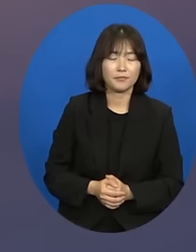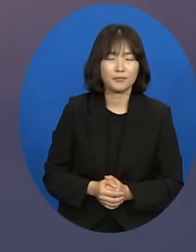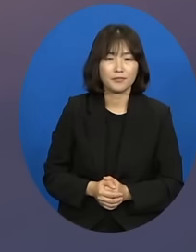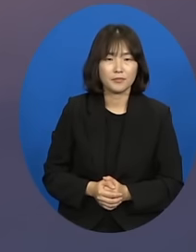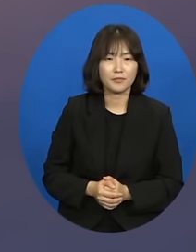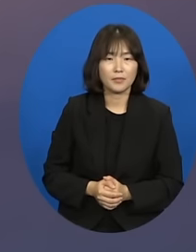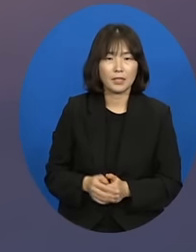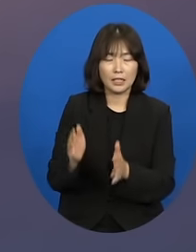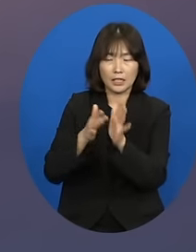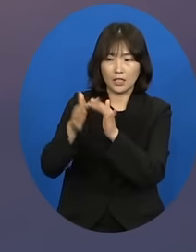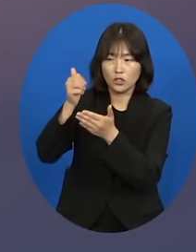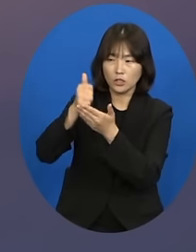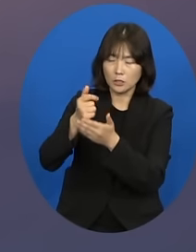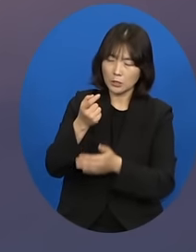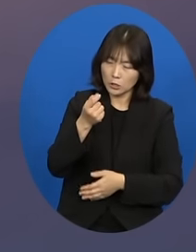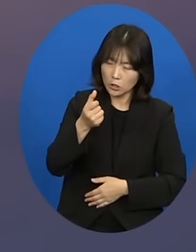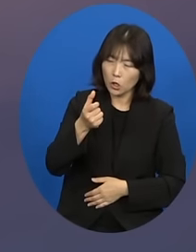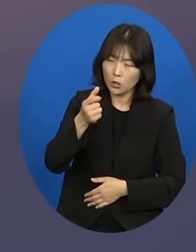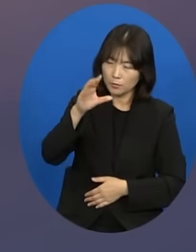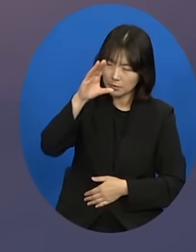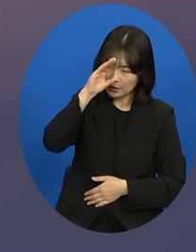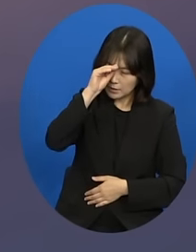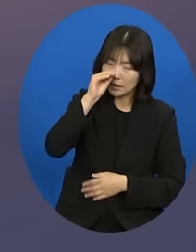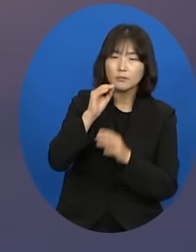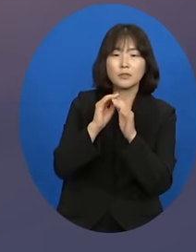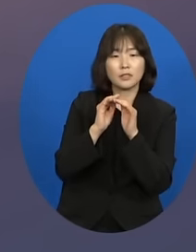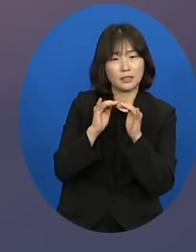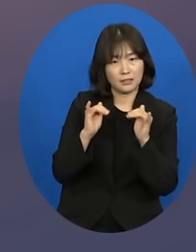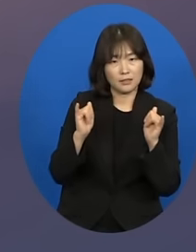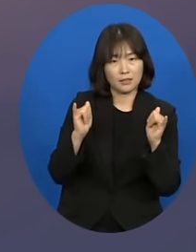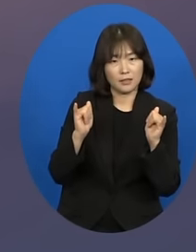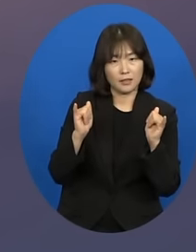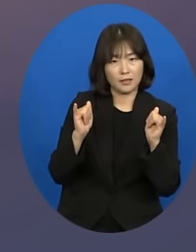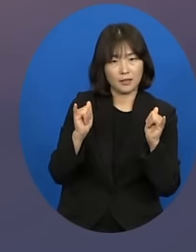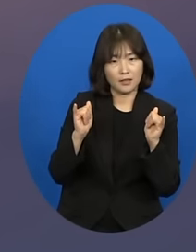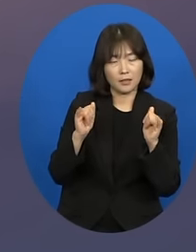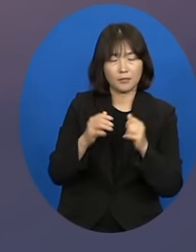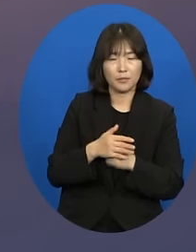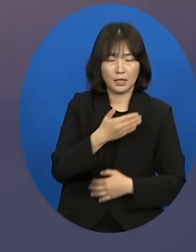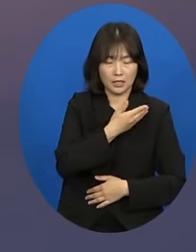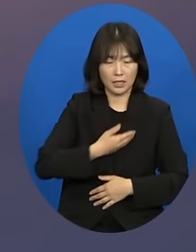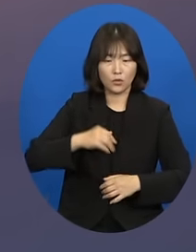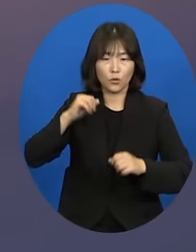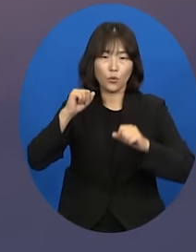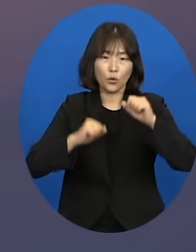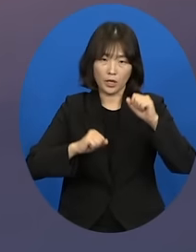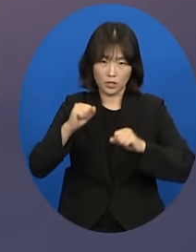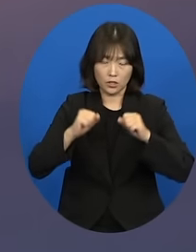예수님을 조금이라도 닮은 사람, 마치 사도행전 6장에